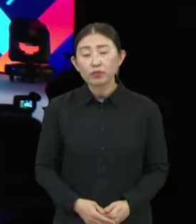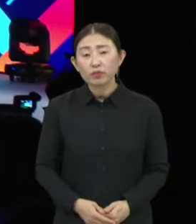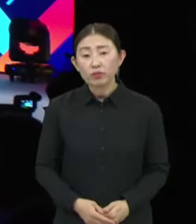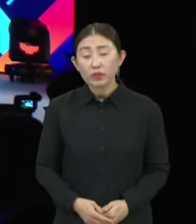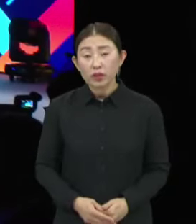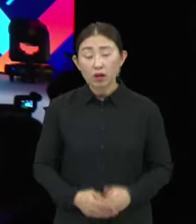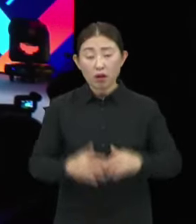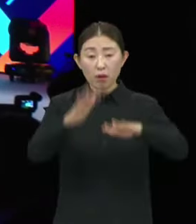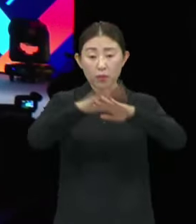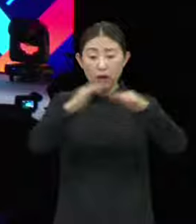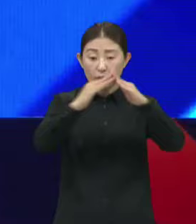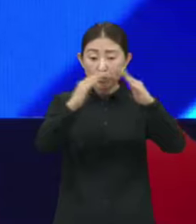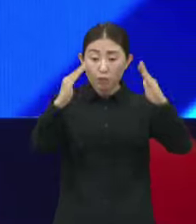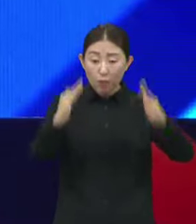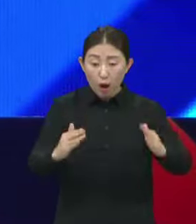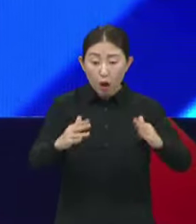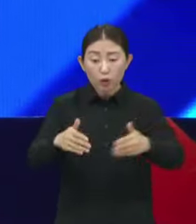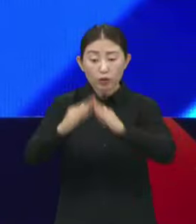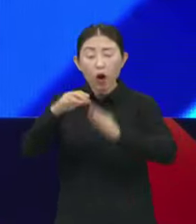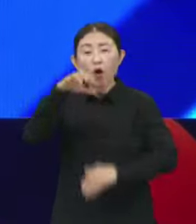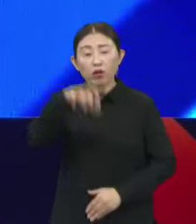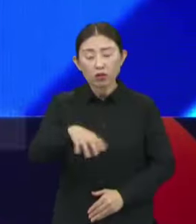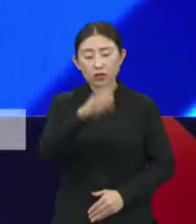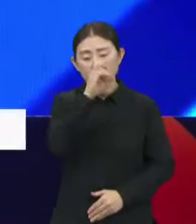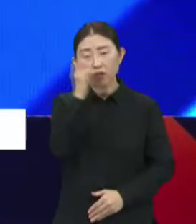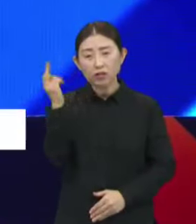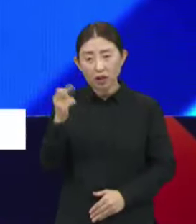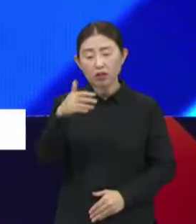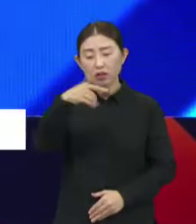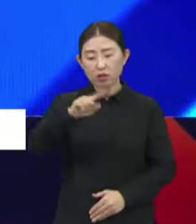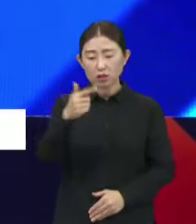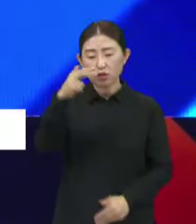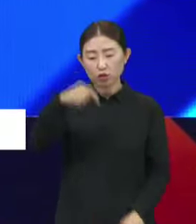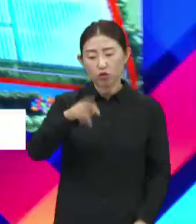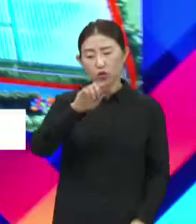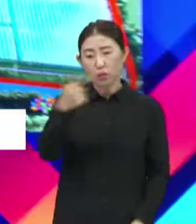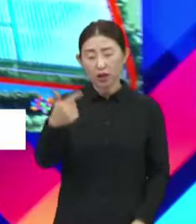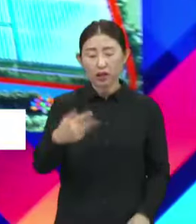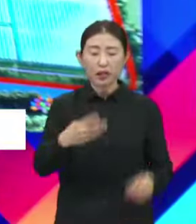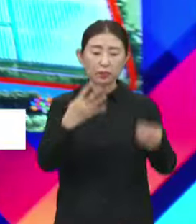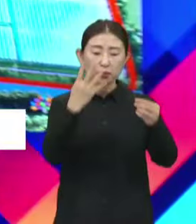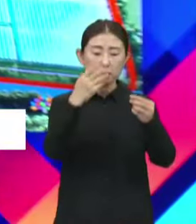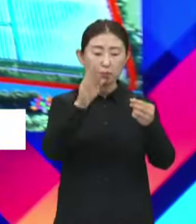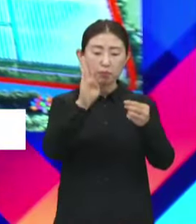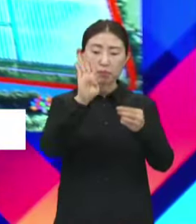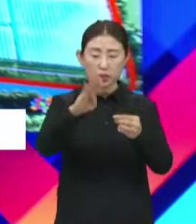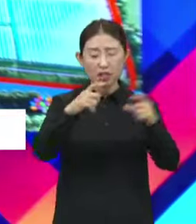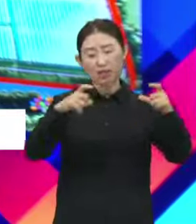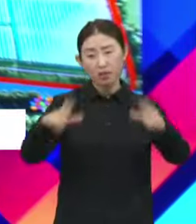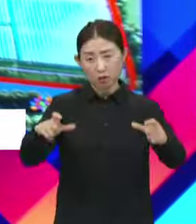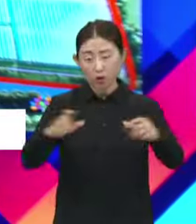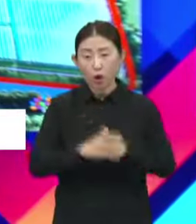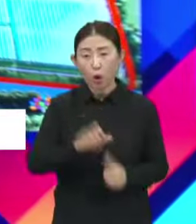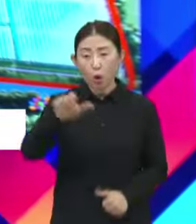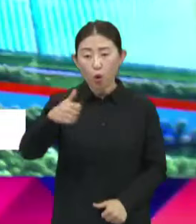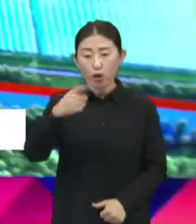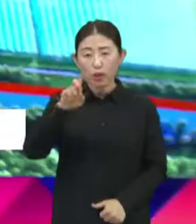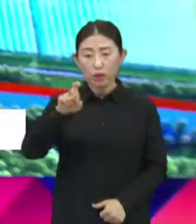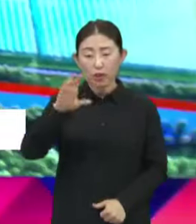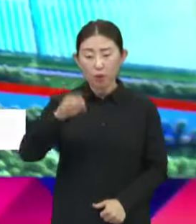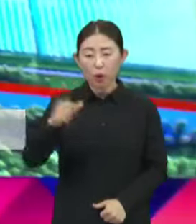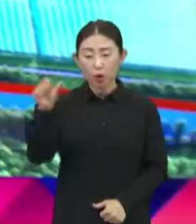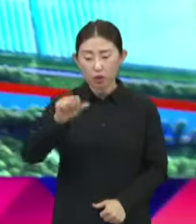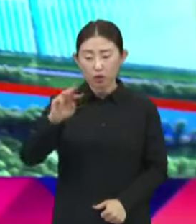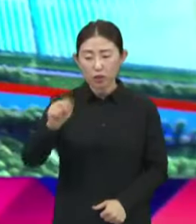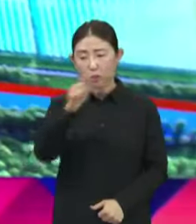글로벌 홀티컴플렉스는 서산 천수만 간척지 B지구에 3,300억 원이 투입돼 51만 5천 제곱미터